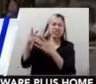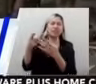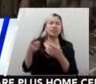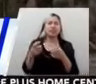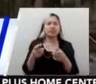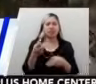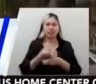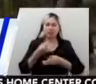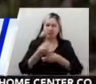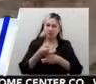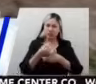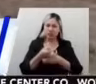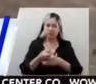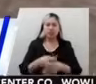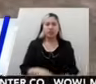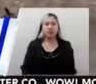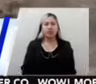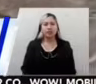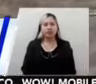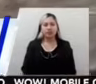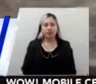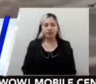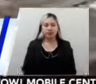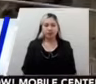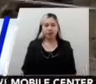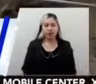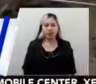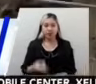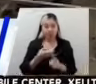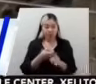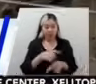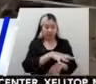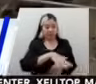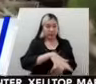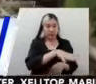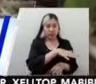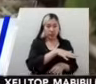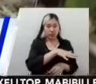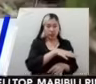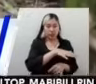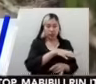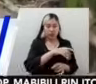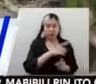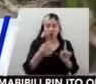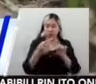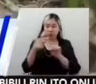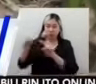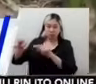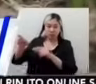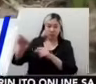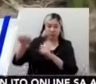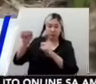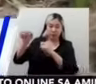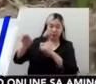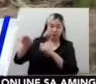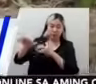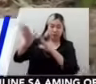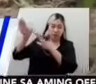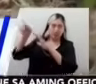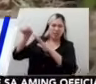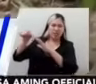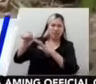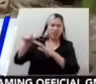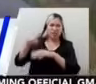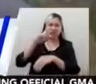sa ground zero hanggang dyan. In fact, yung bata, yung tinawag natin na 1-year-old maggot, is dito